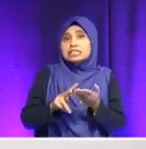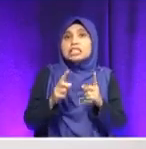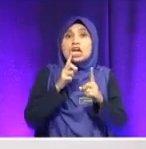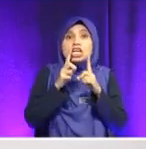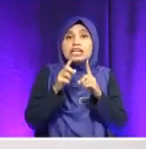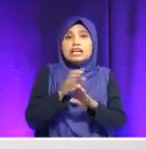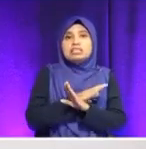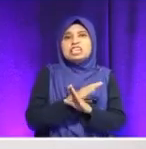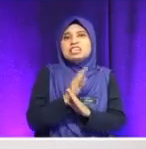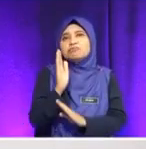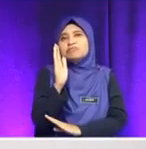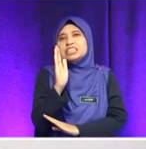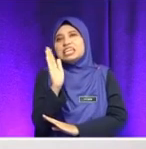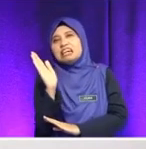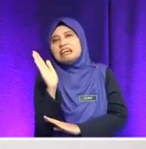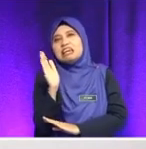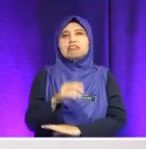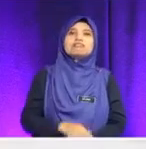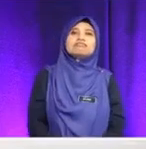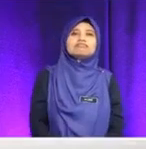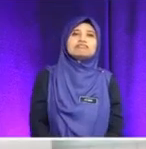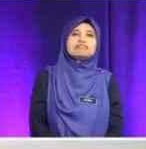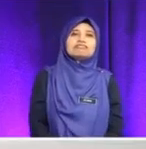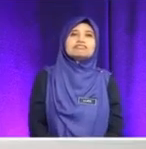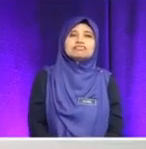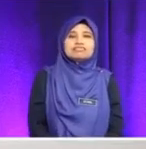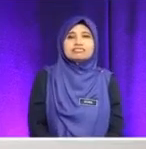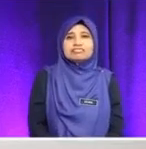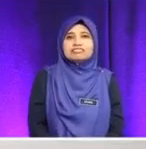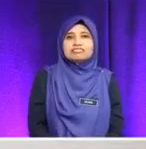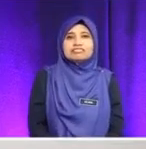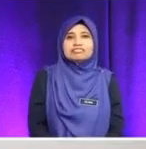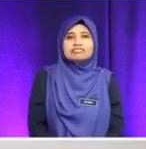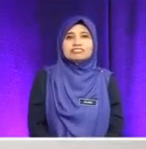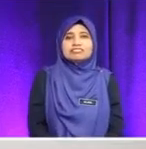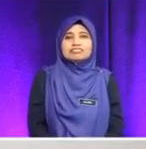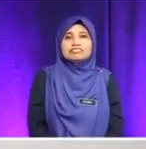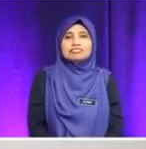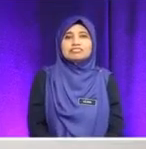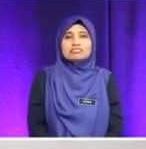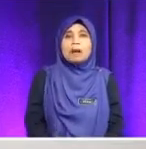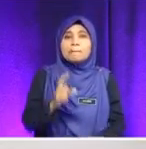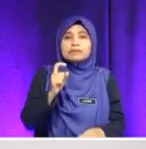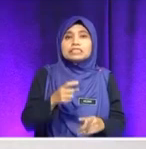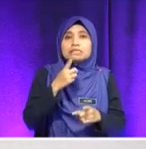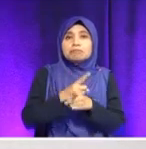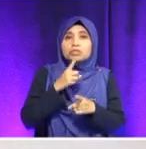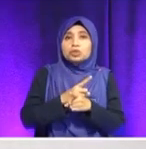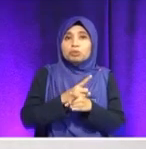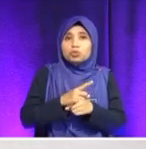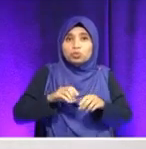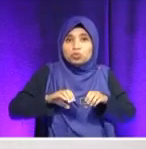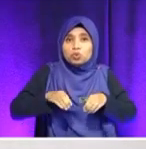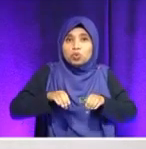akan sengit. Oh lah cikgu. Jadi menara condong pula nanti. Okey. Kena betul-betul kemas, gulung